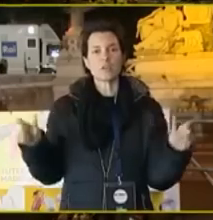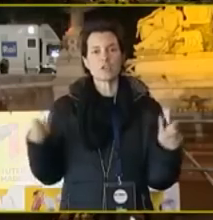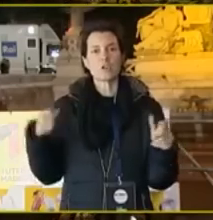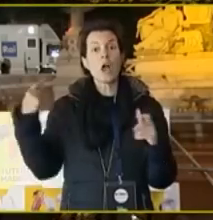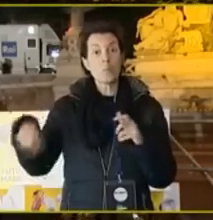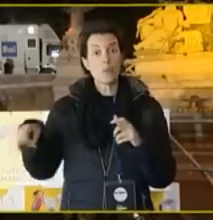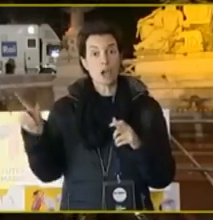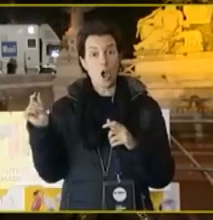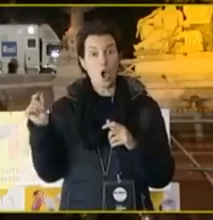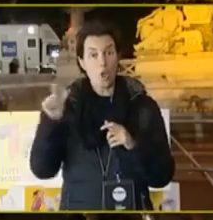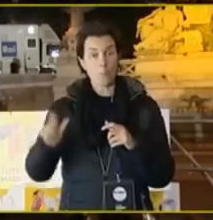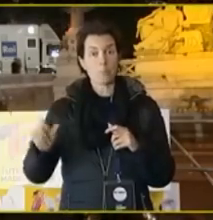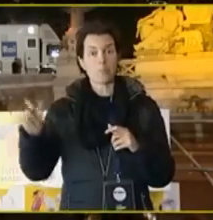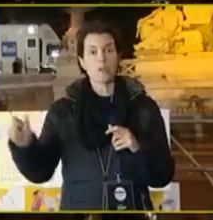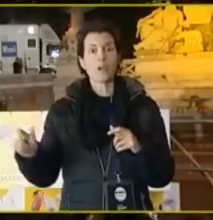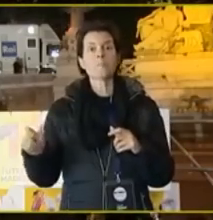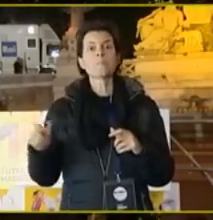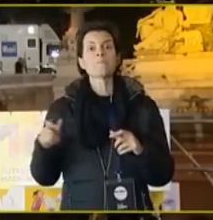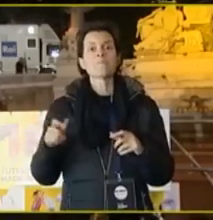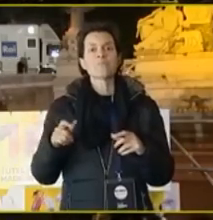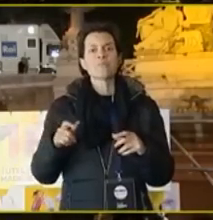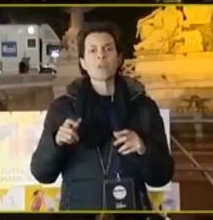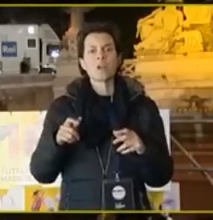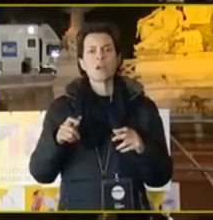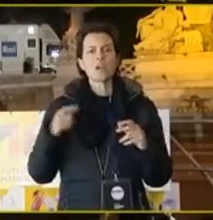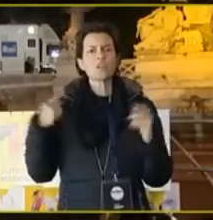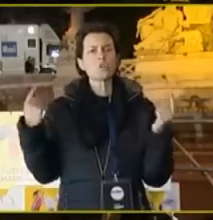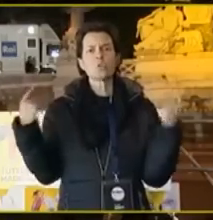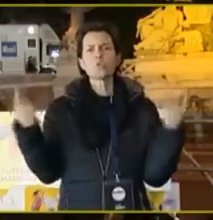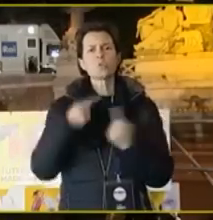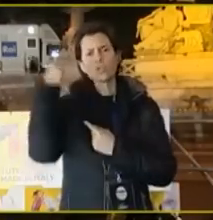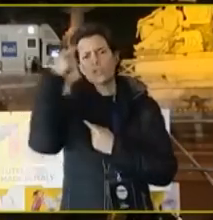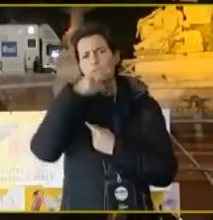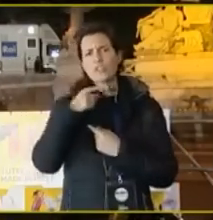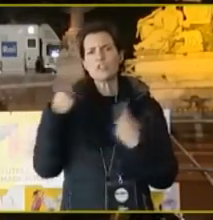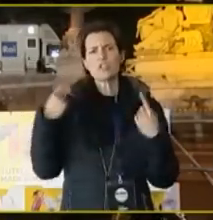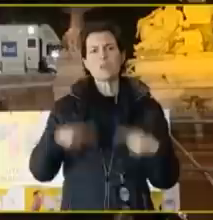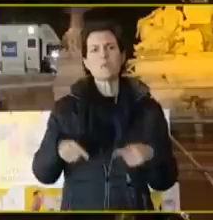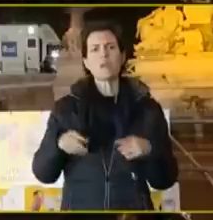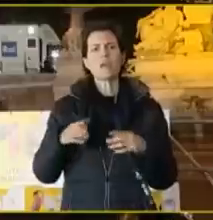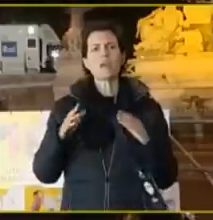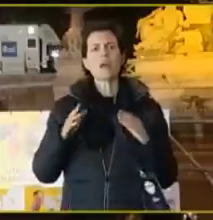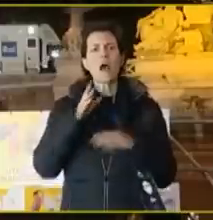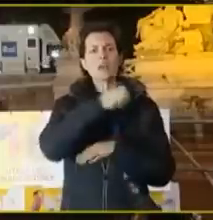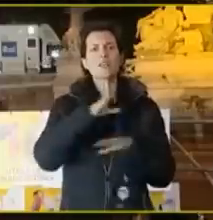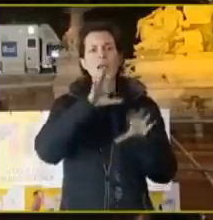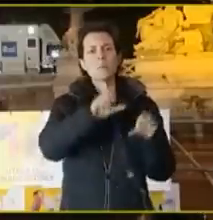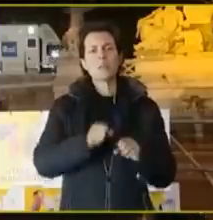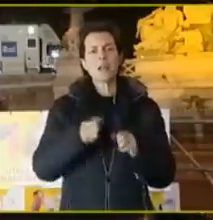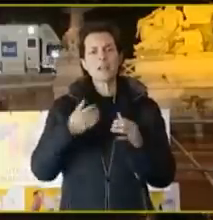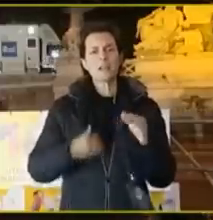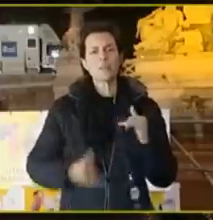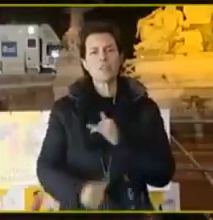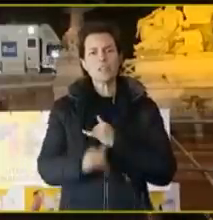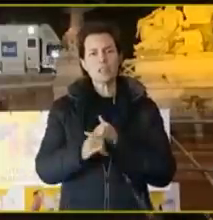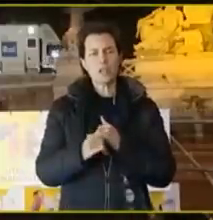per recarsi al lavoro, per andare a prendere la bambina. Hanno costruito una rete di solidarietà tra amici e familiari, perché è questo che